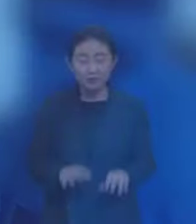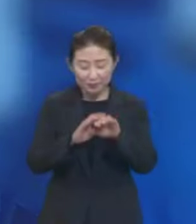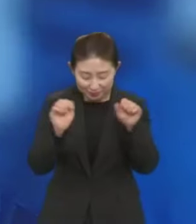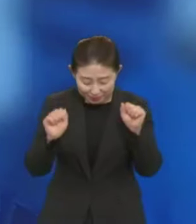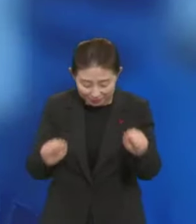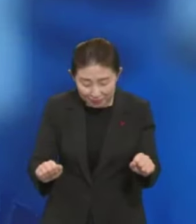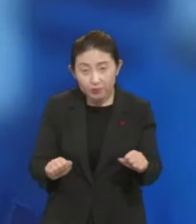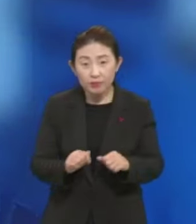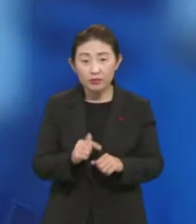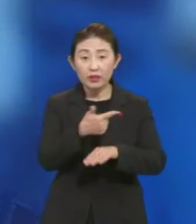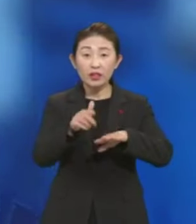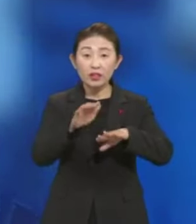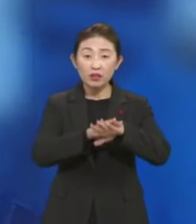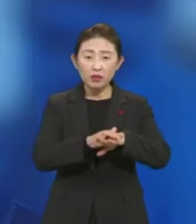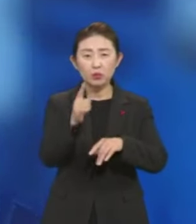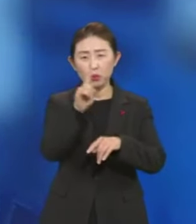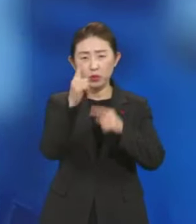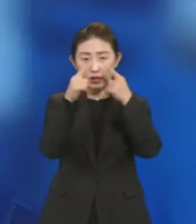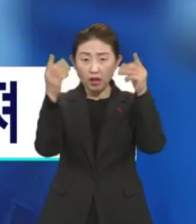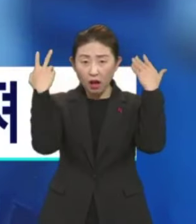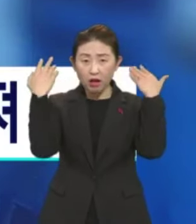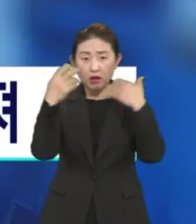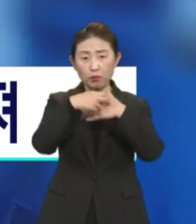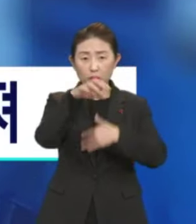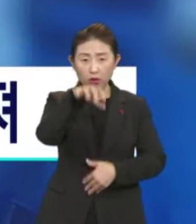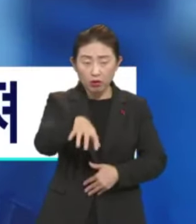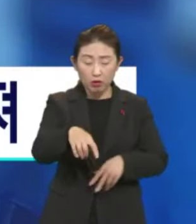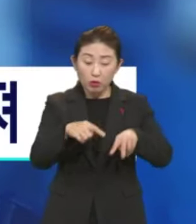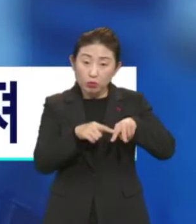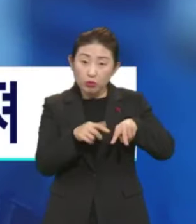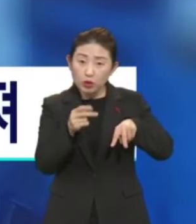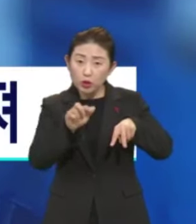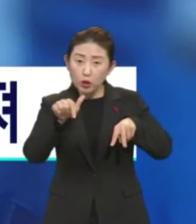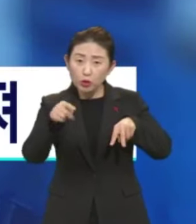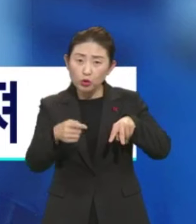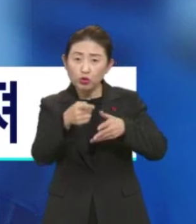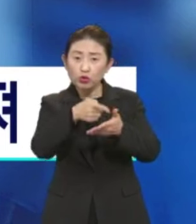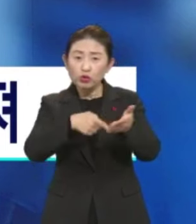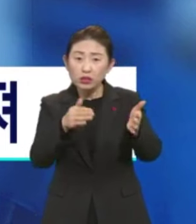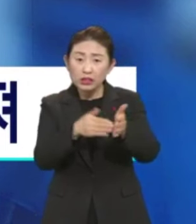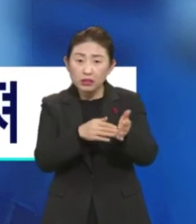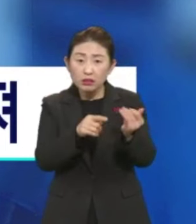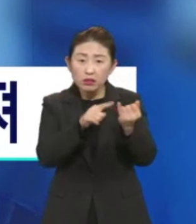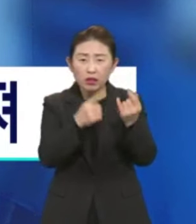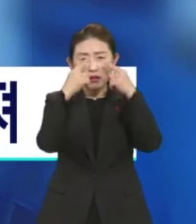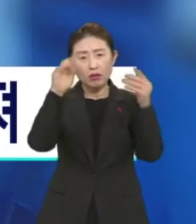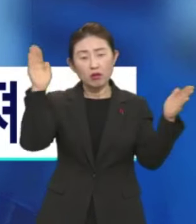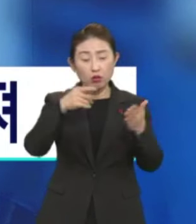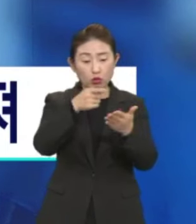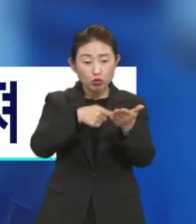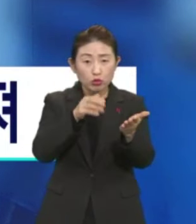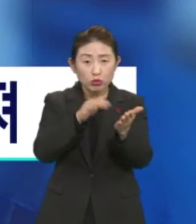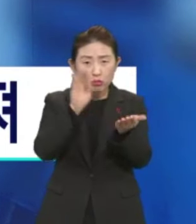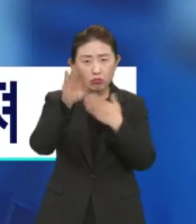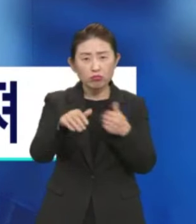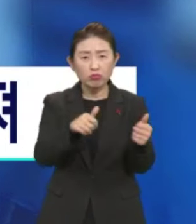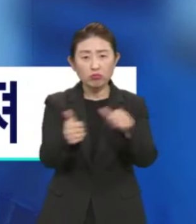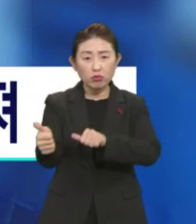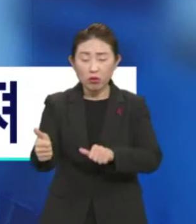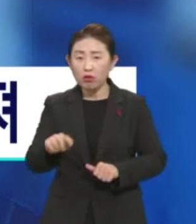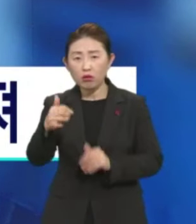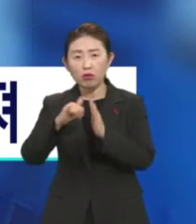여러분 안녕하십니까 대전에 한 대학병원에서 무릎 연골 수술을 받은 새내기 대학생이 수술을 마친 뒤 숨졌습니다